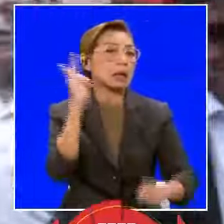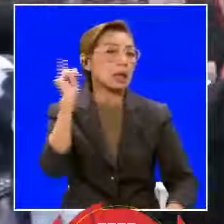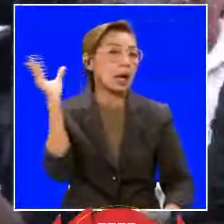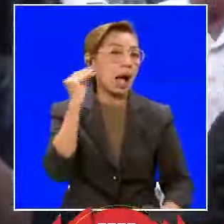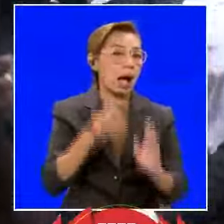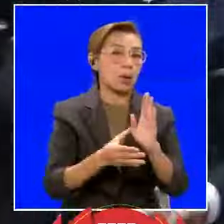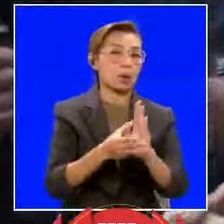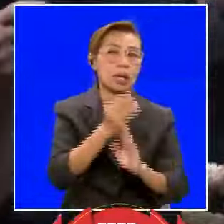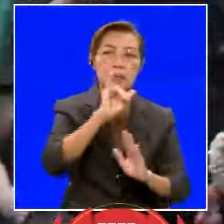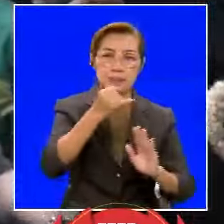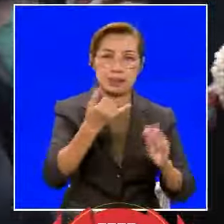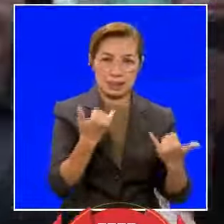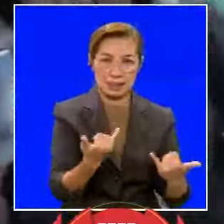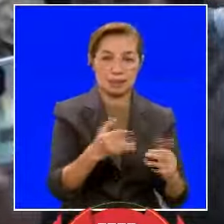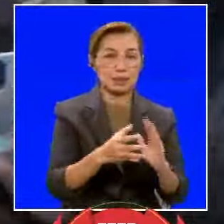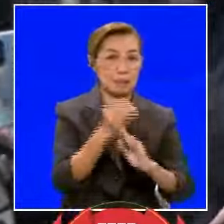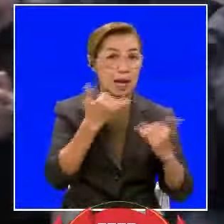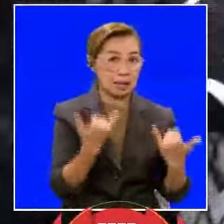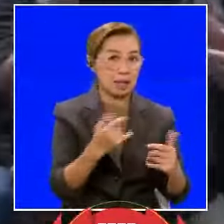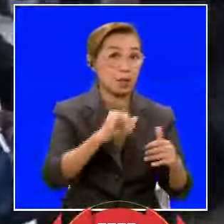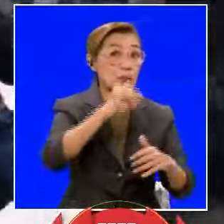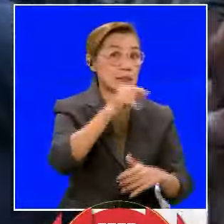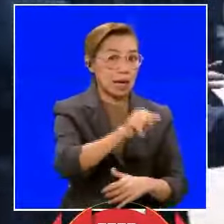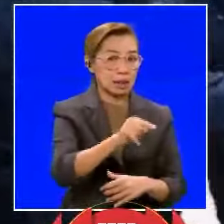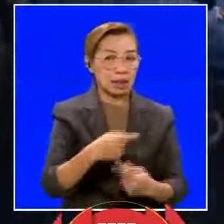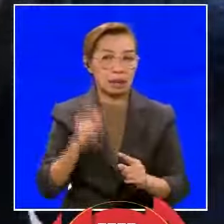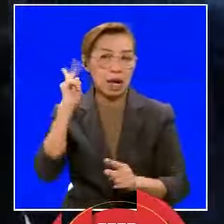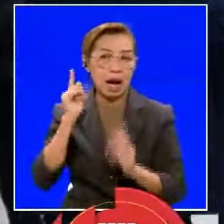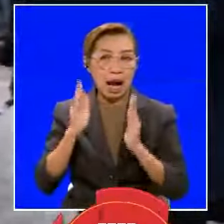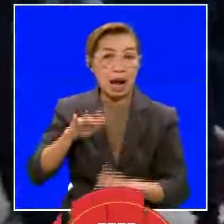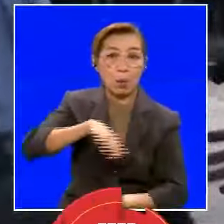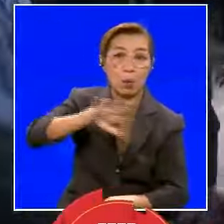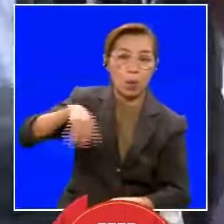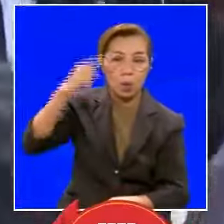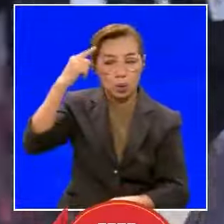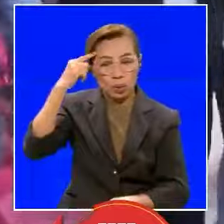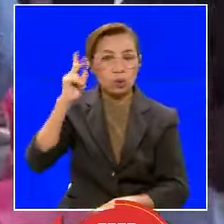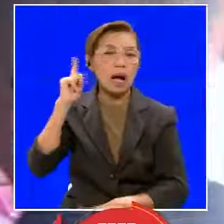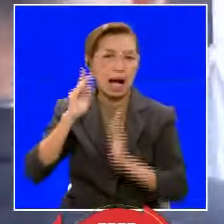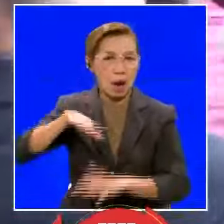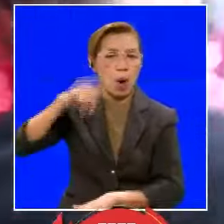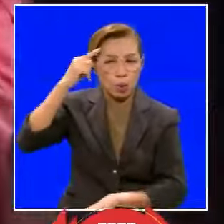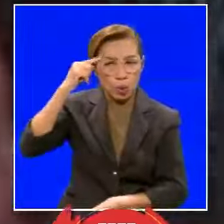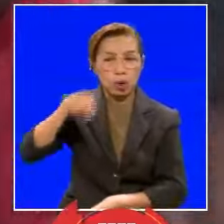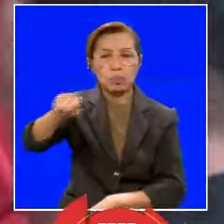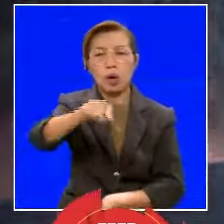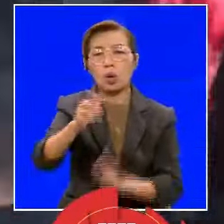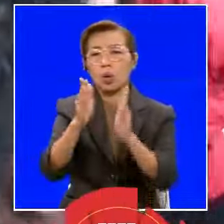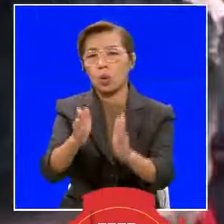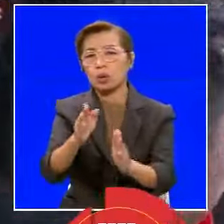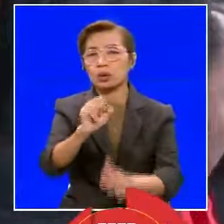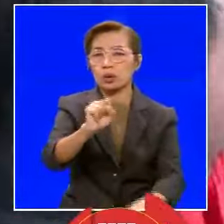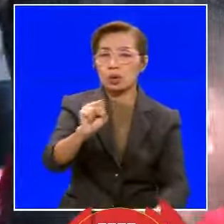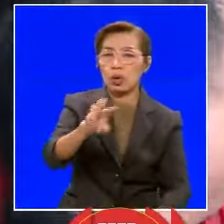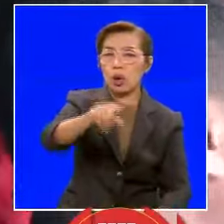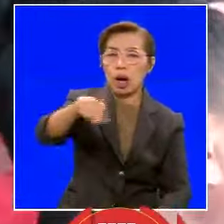นะครับแล้วถ้าเกิดสื่อรู้อ่ะเราก็สันนิษฐานว่านักการเมืองหลายๆท่านก็รู้ก็เลยมันออกมาทิศทางว่าจะเป็นการ